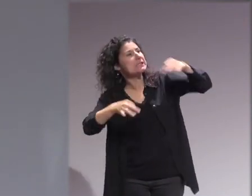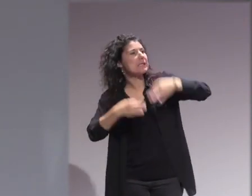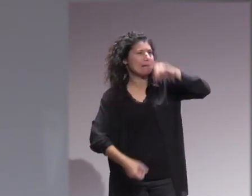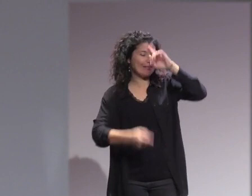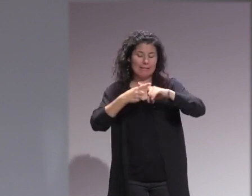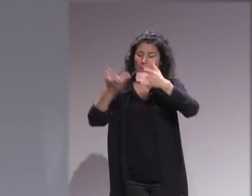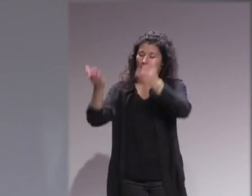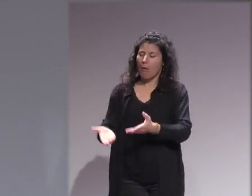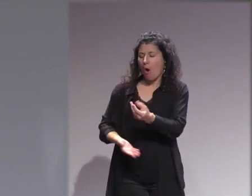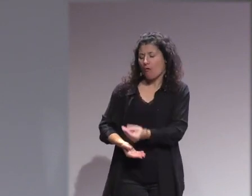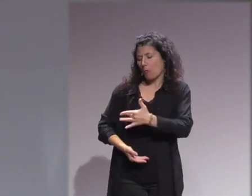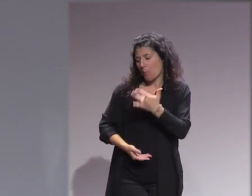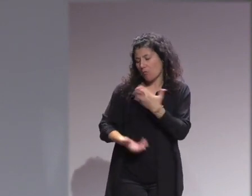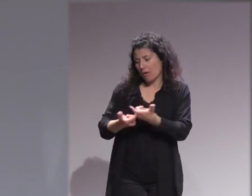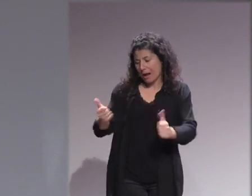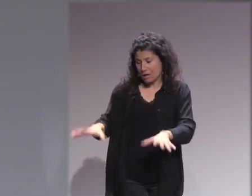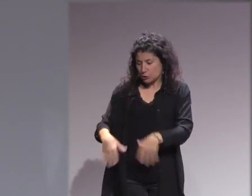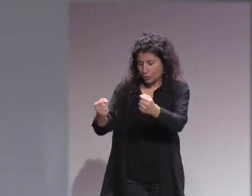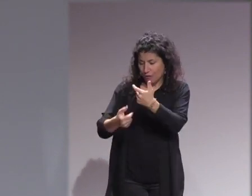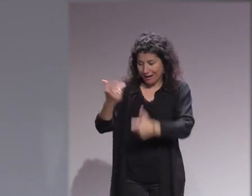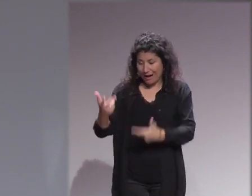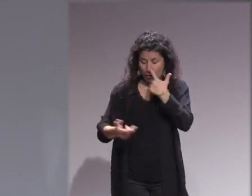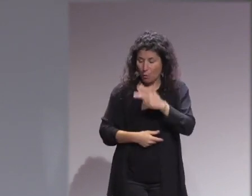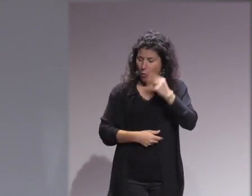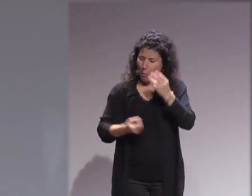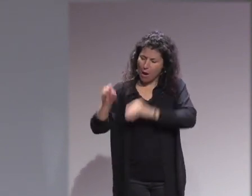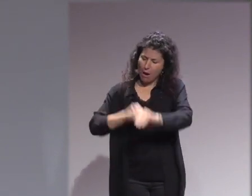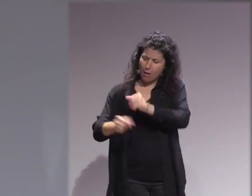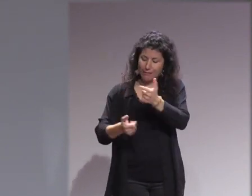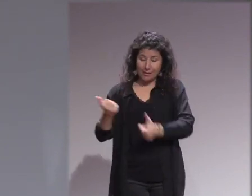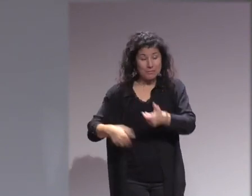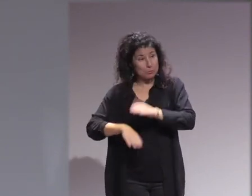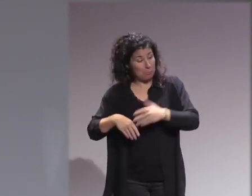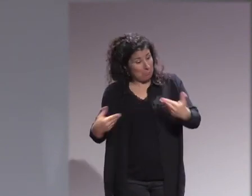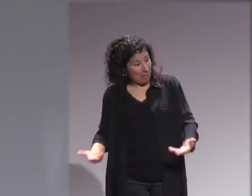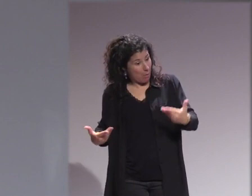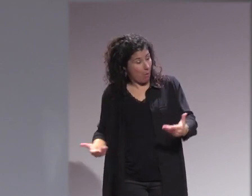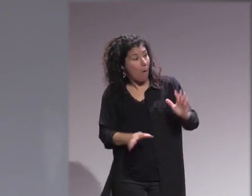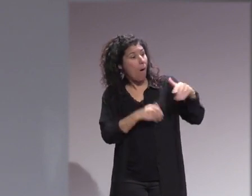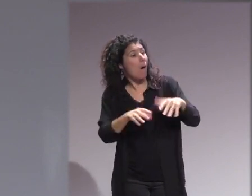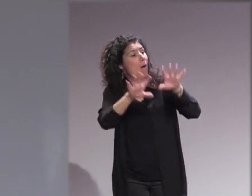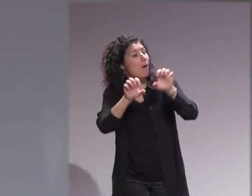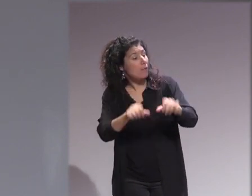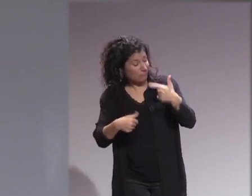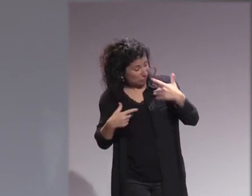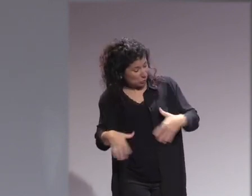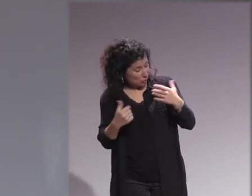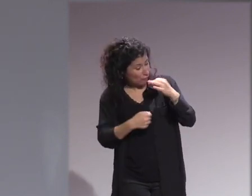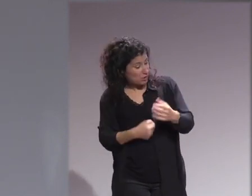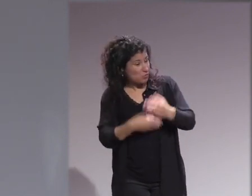d'humanitaire, etc., venez nous parler en fait. Venez voir dans quel état on est, venez voir si effectivement on a été sauvé, venez voir si on est même encore en